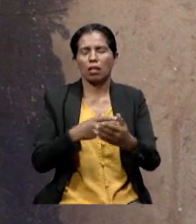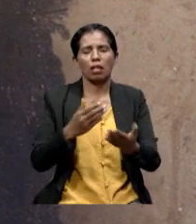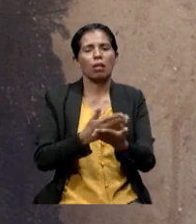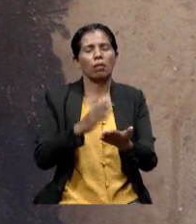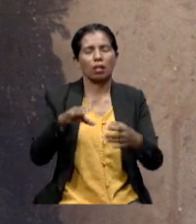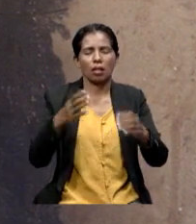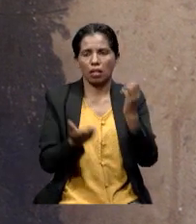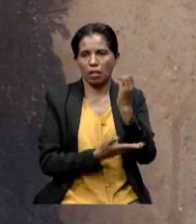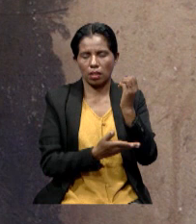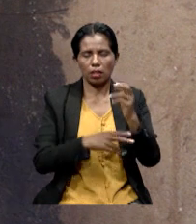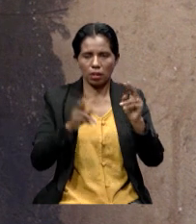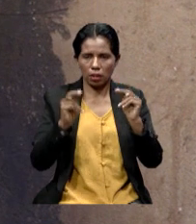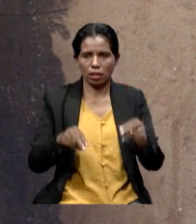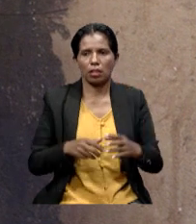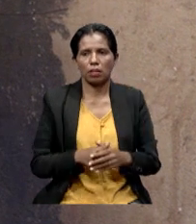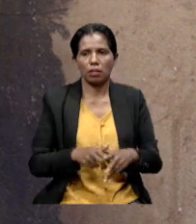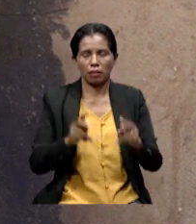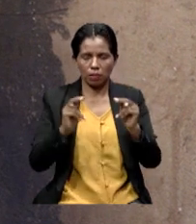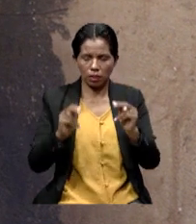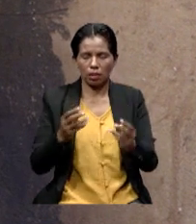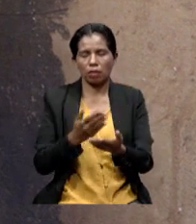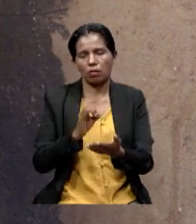asa hadau ni ne asa pergi jauhan